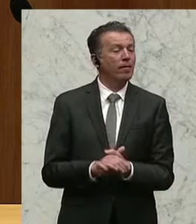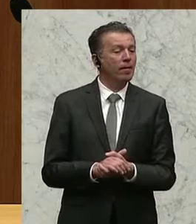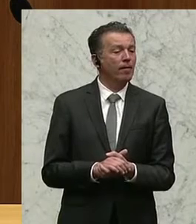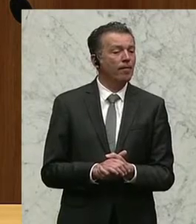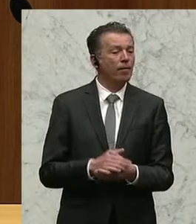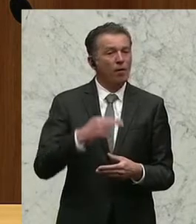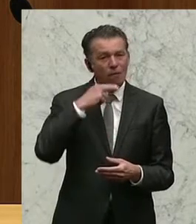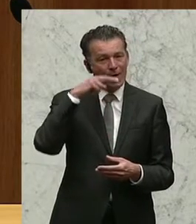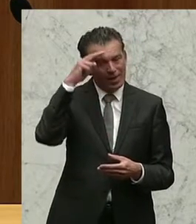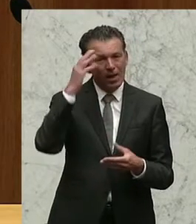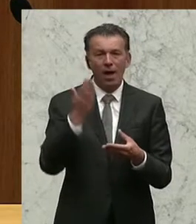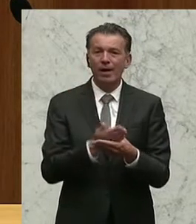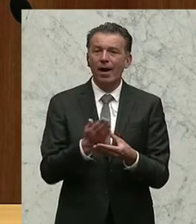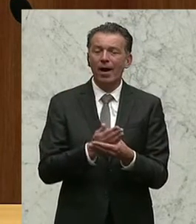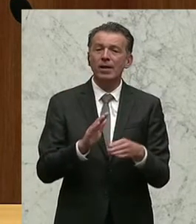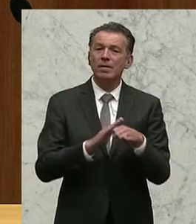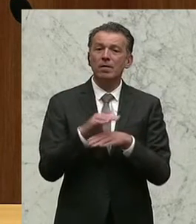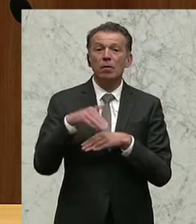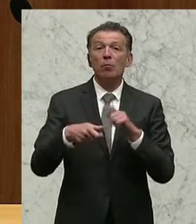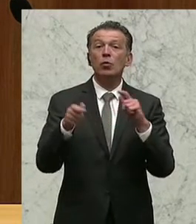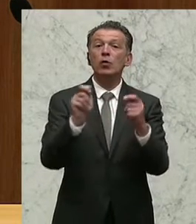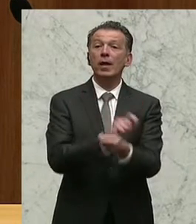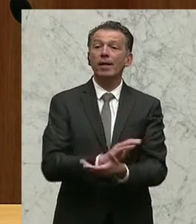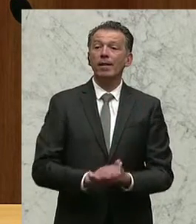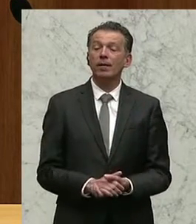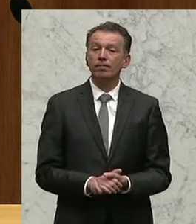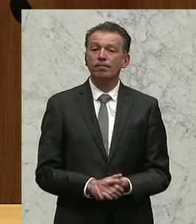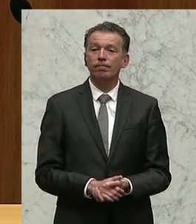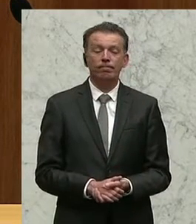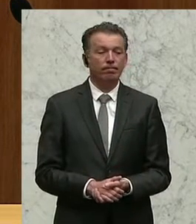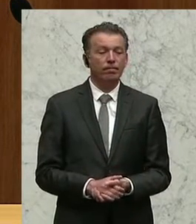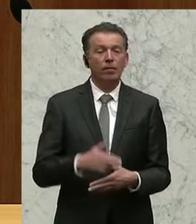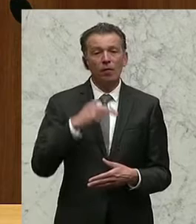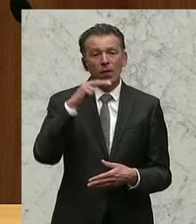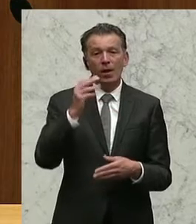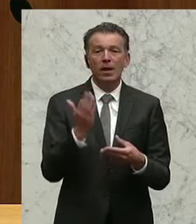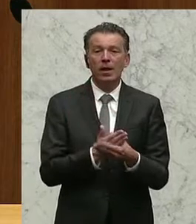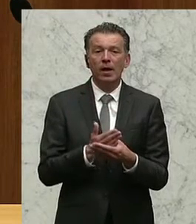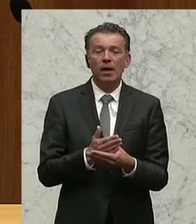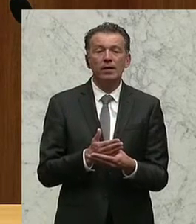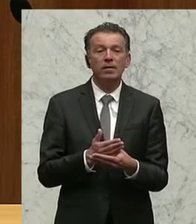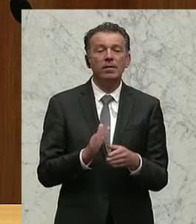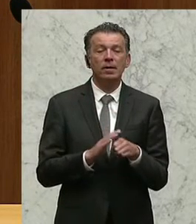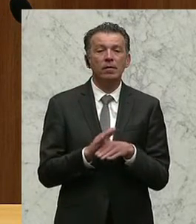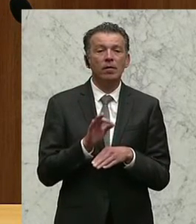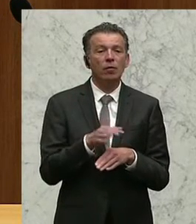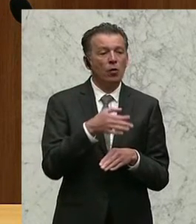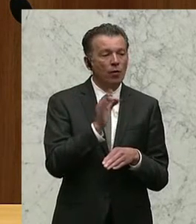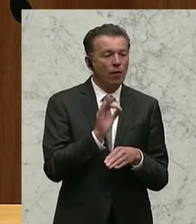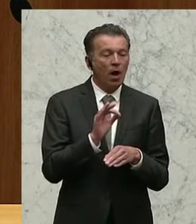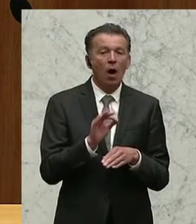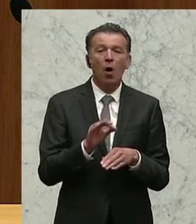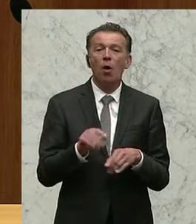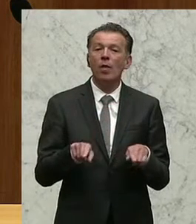das Väterkarenzgesetz ändern müssen. Und zwar, das Väterkarenz für Frauen in